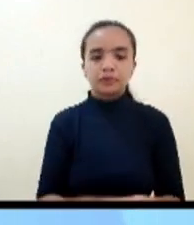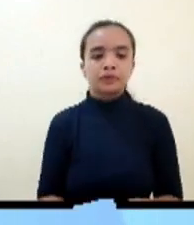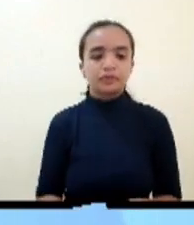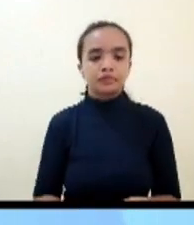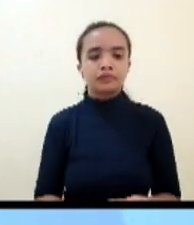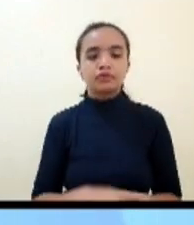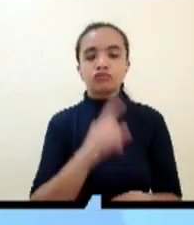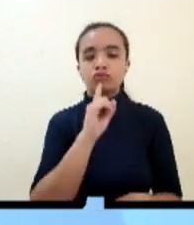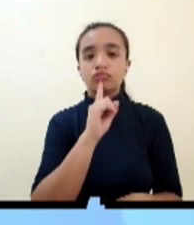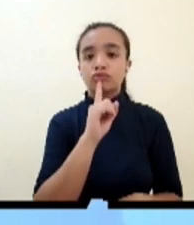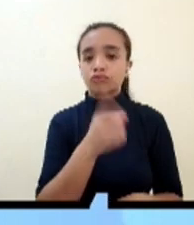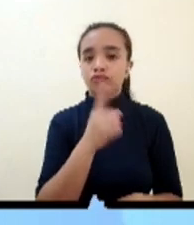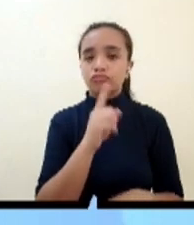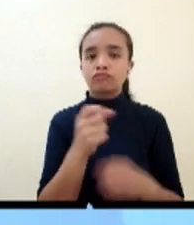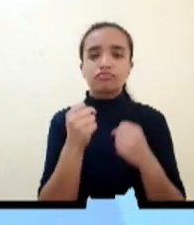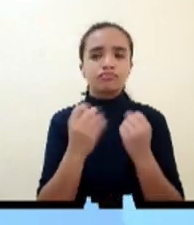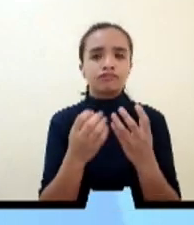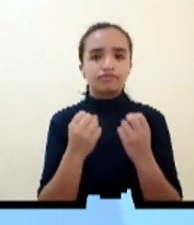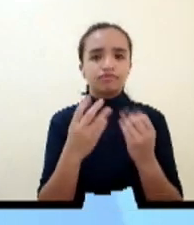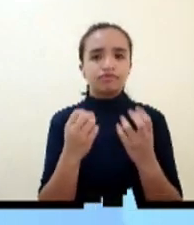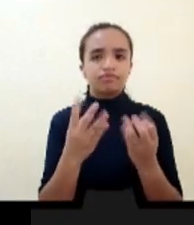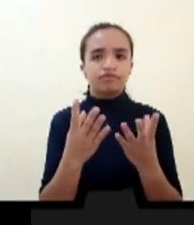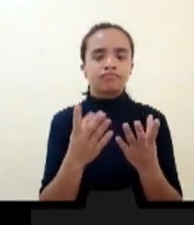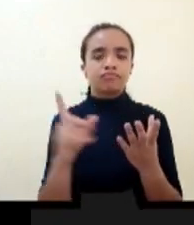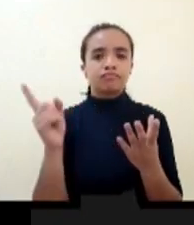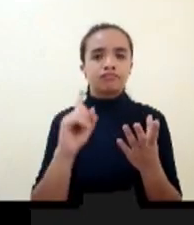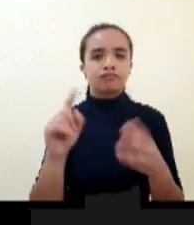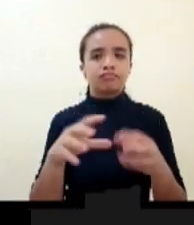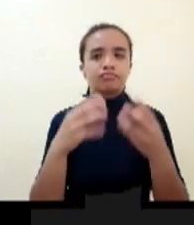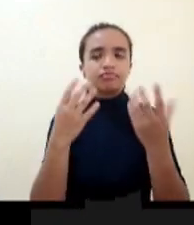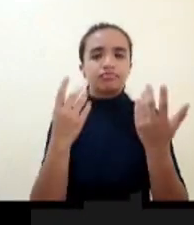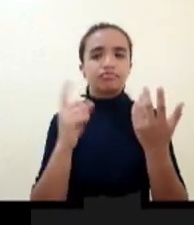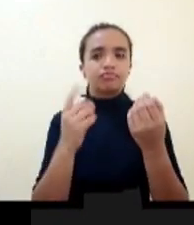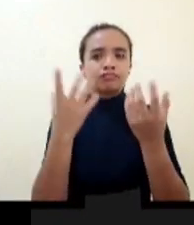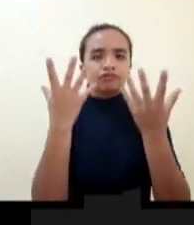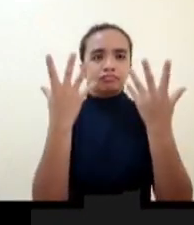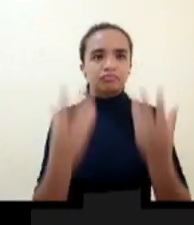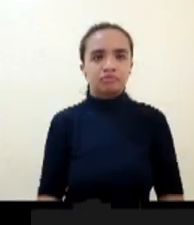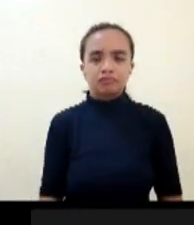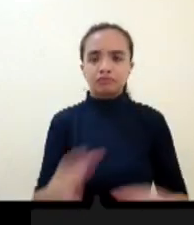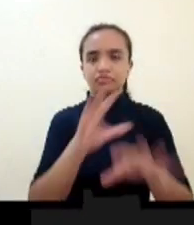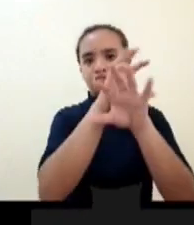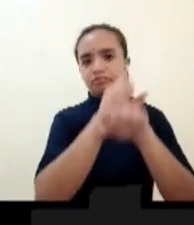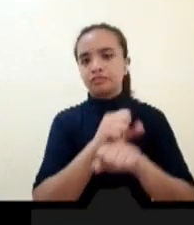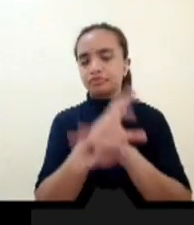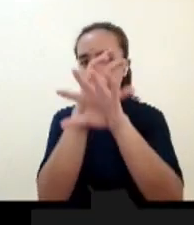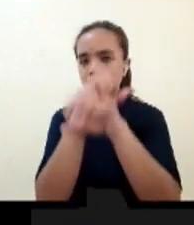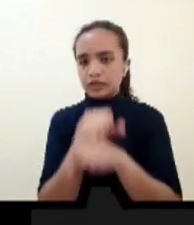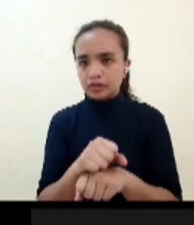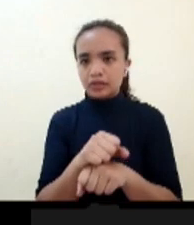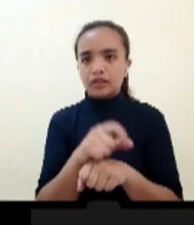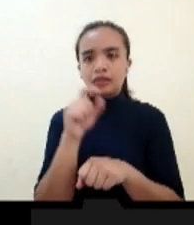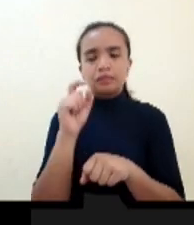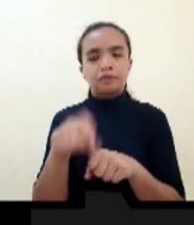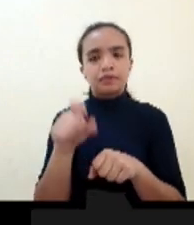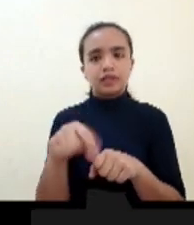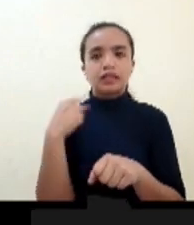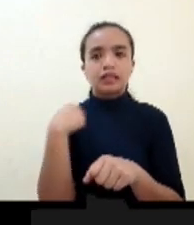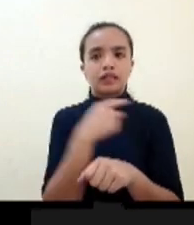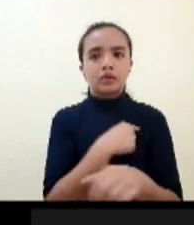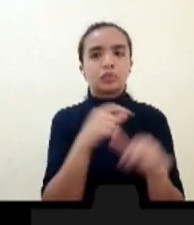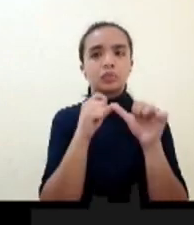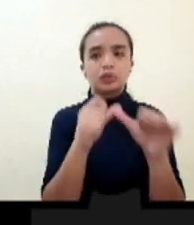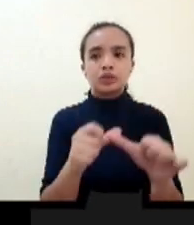Yeah, actually, marami na kasi naglalawat na nawawala ng ating mga tradisyon. No? Kaya kailangan natin itaguyod at of